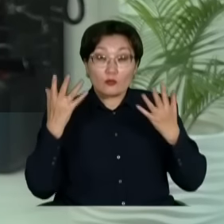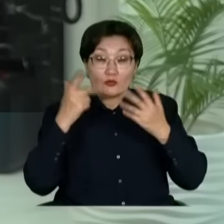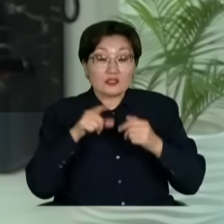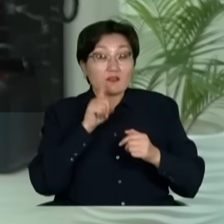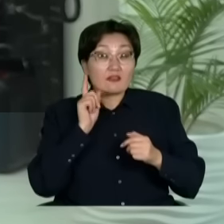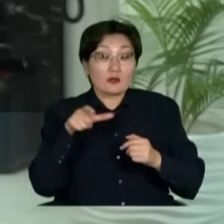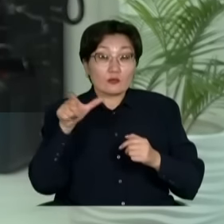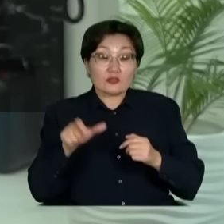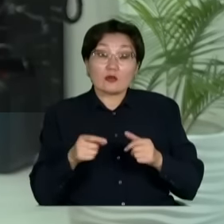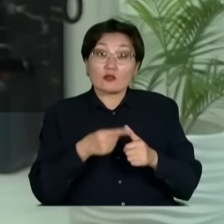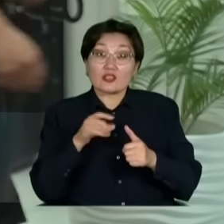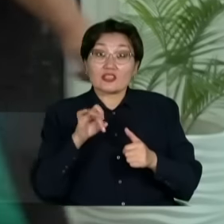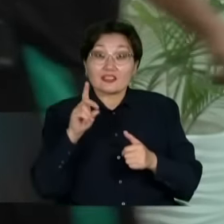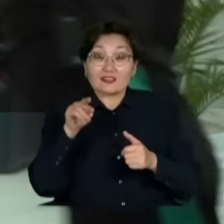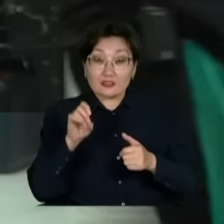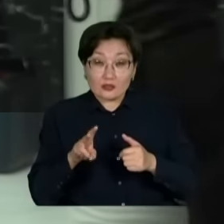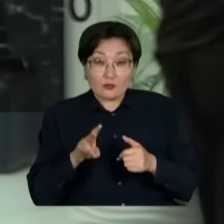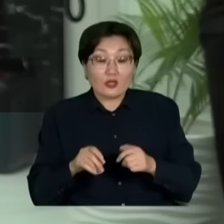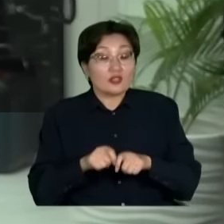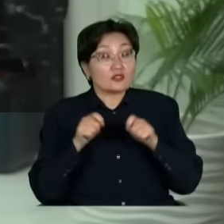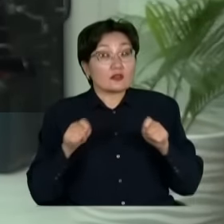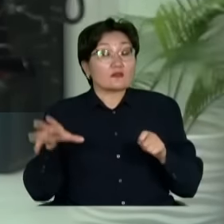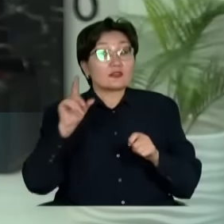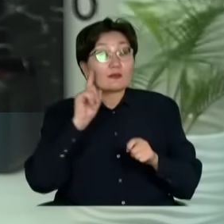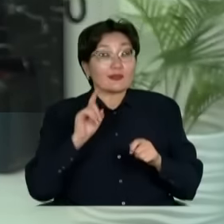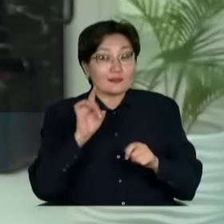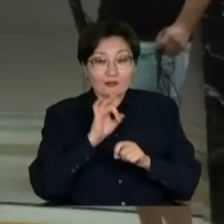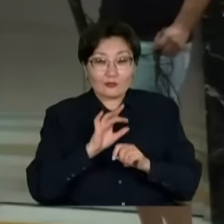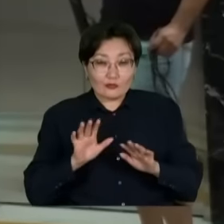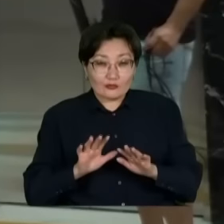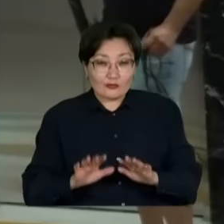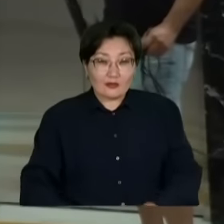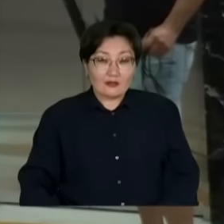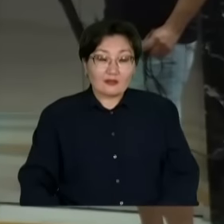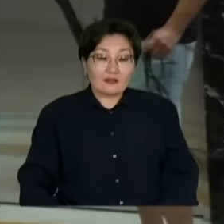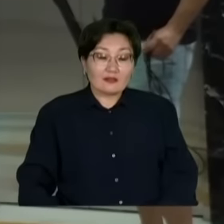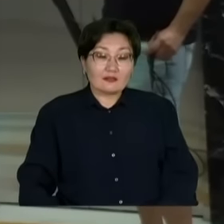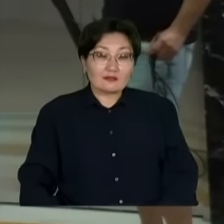молодого человека по именин но раскрывать всего пока я не буду